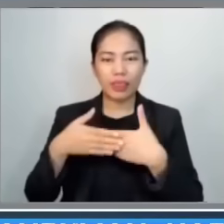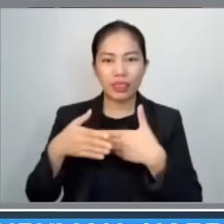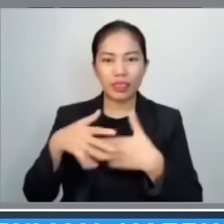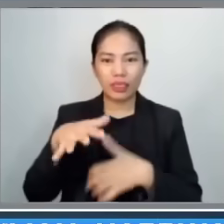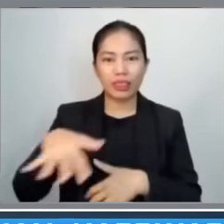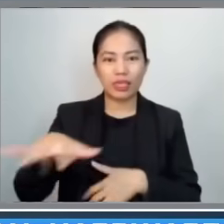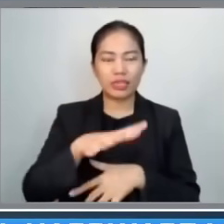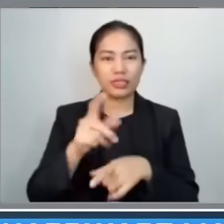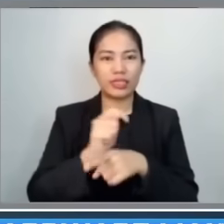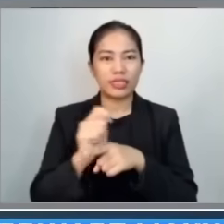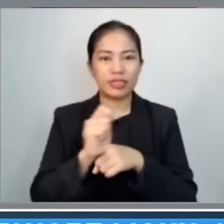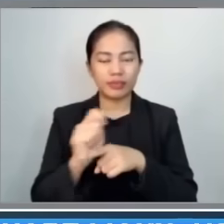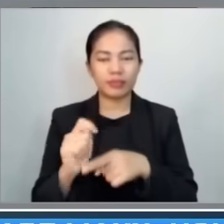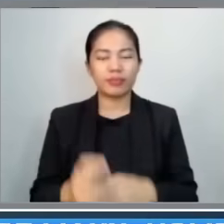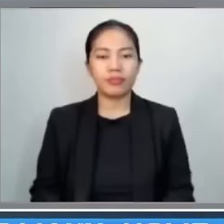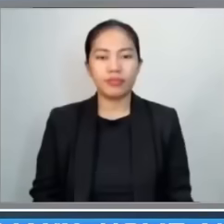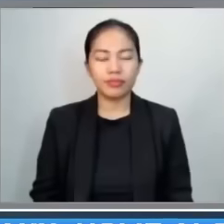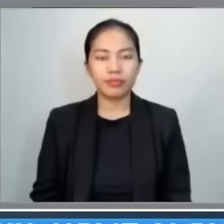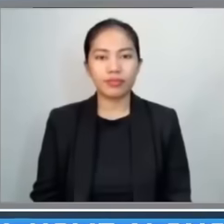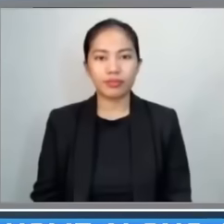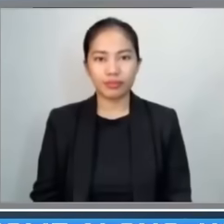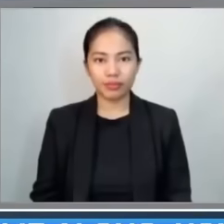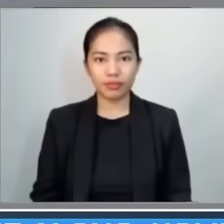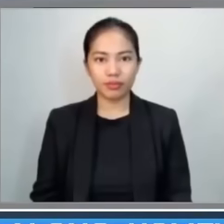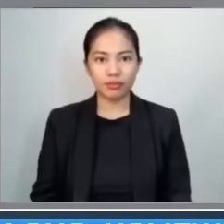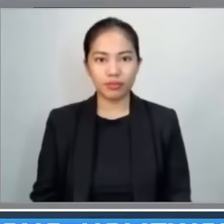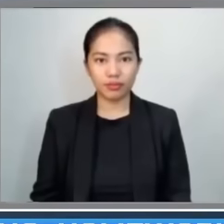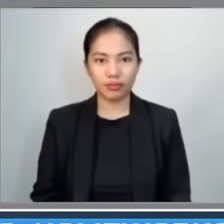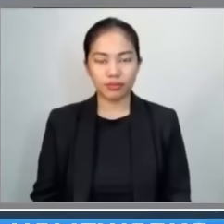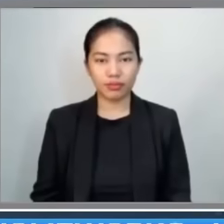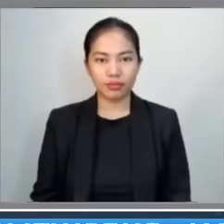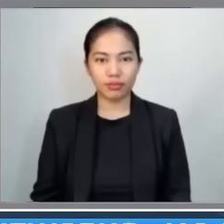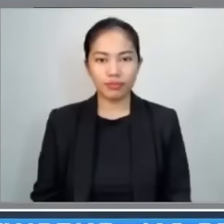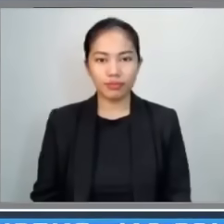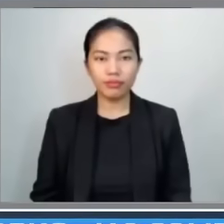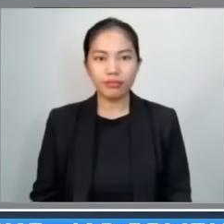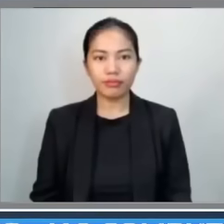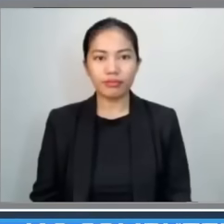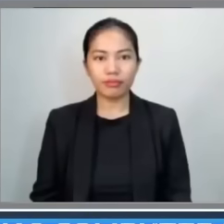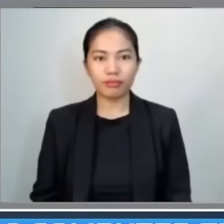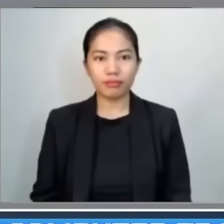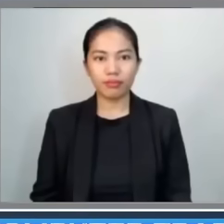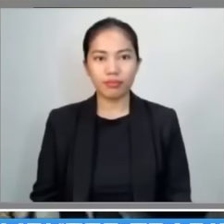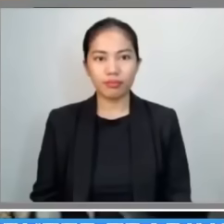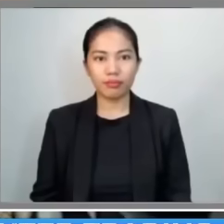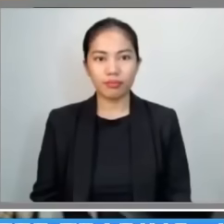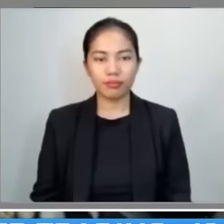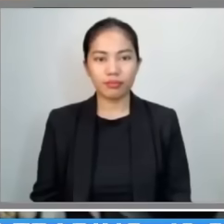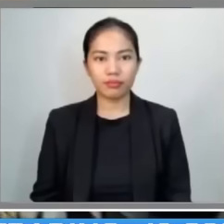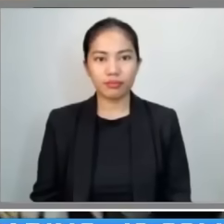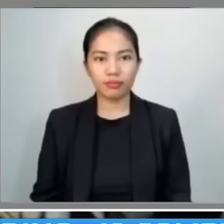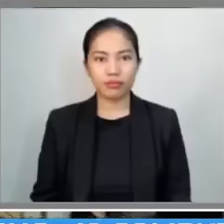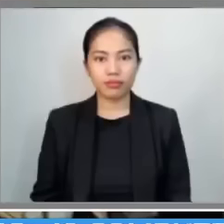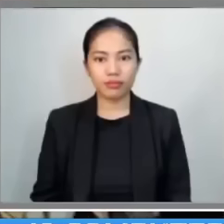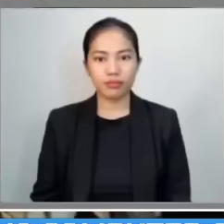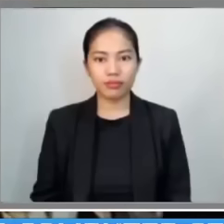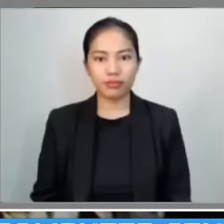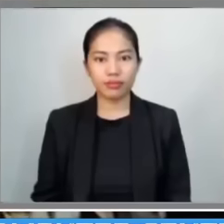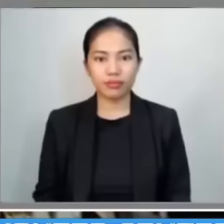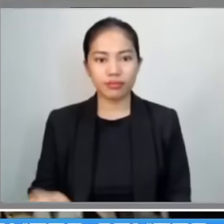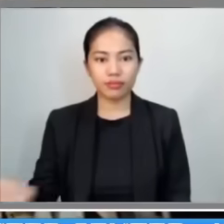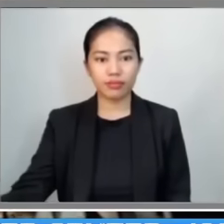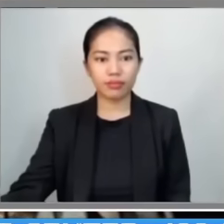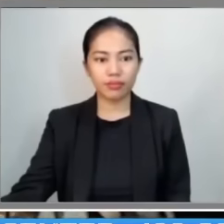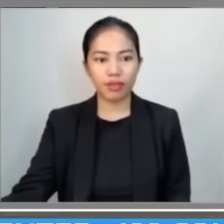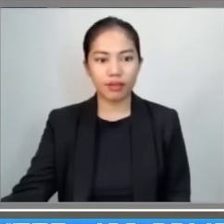veneration kasunod ng magkatabing paglipad ng mga fighter jet ng Pilipinas at America sa West philippin Sea bilang simula ng kanilang joint